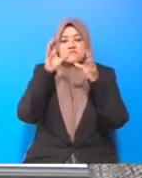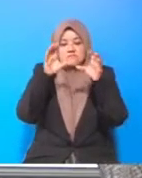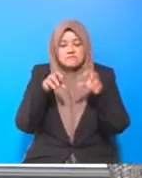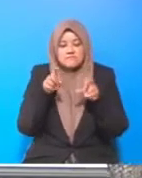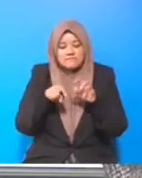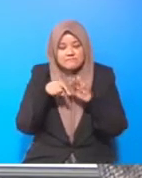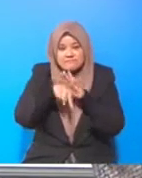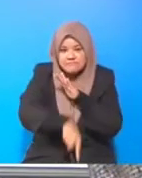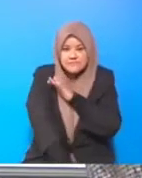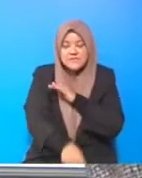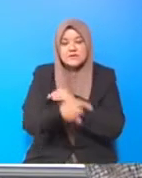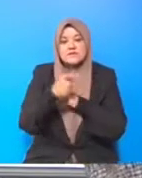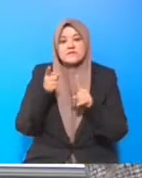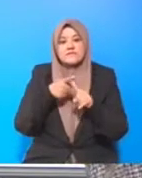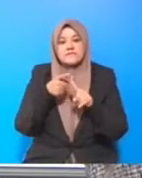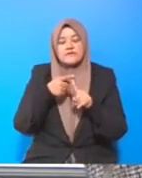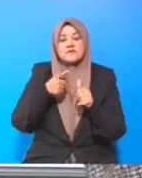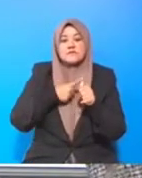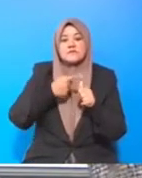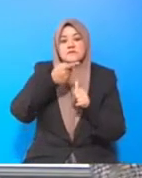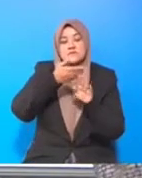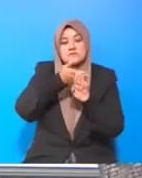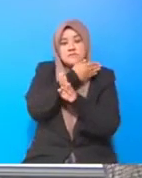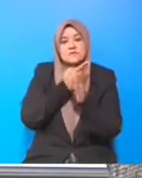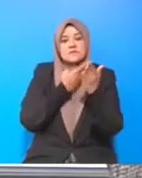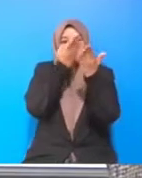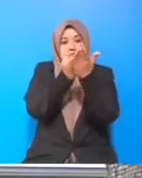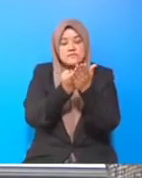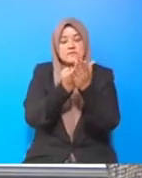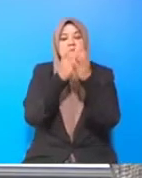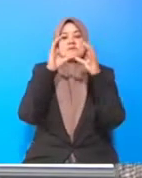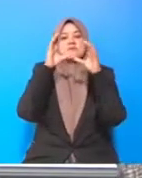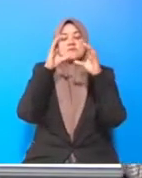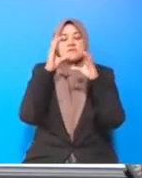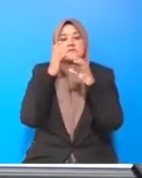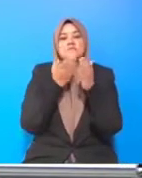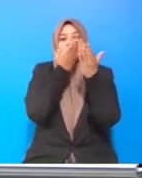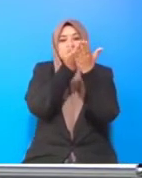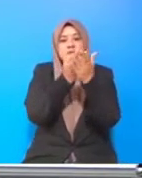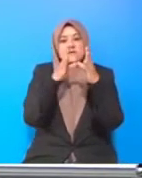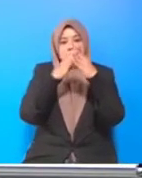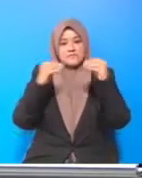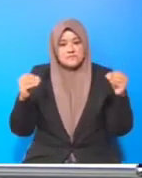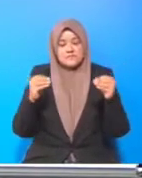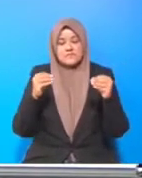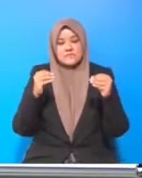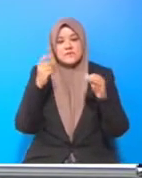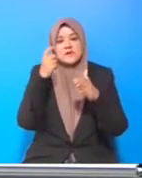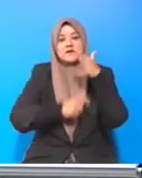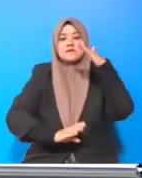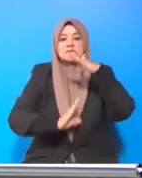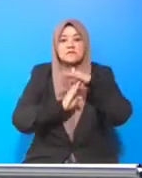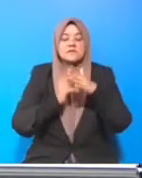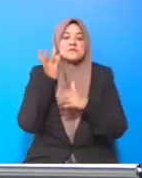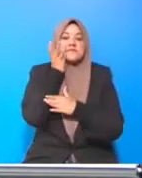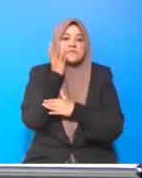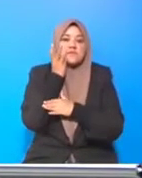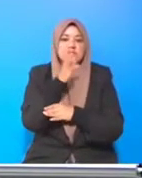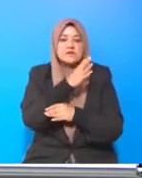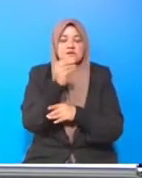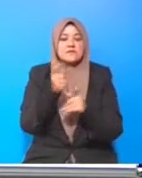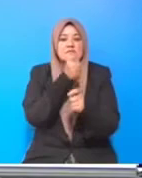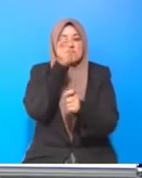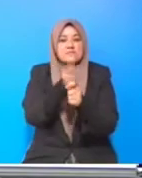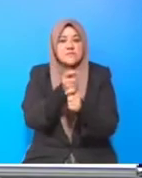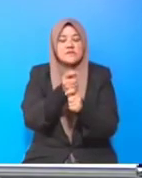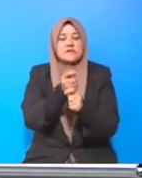terperinci terlebih dahulu sebelum mengemukakan cadangan pelupusan harga silinder as tempatan dan juga pendapat